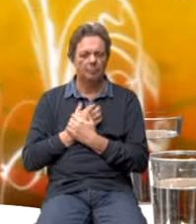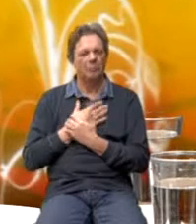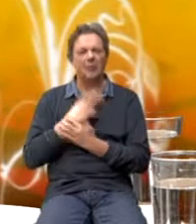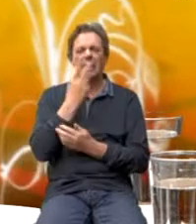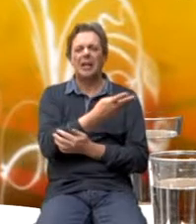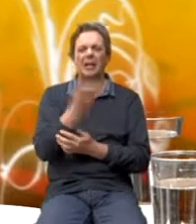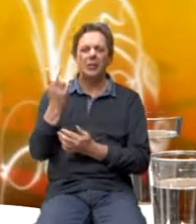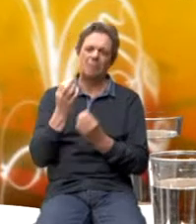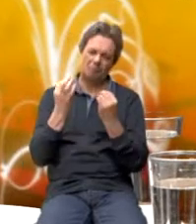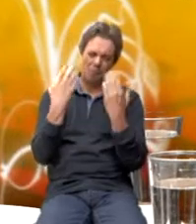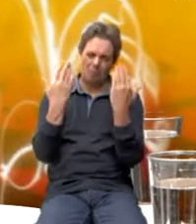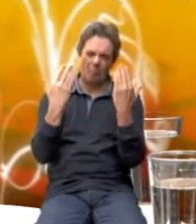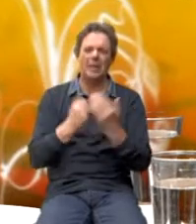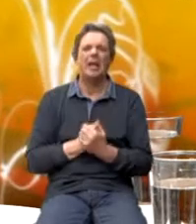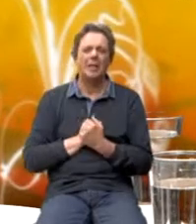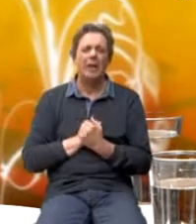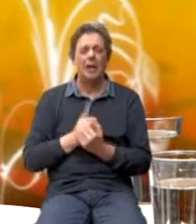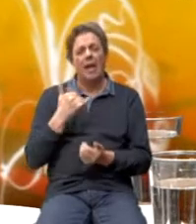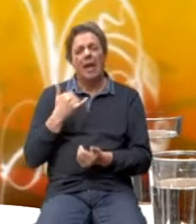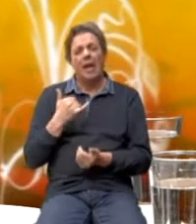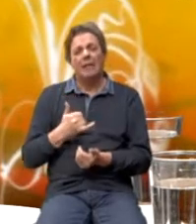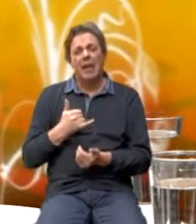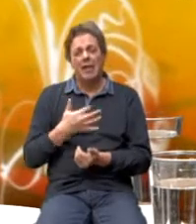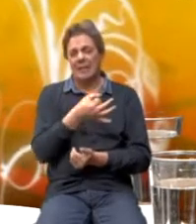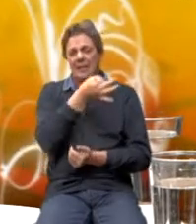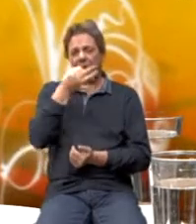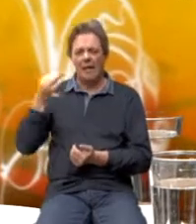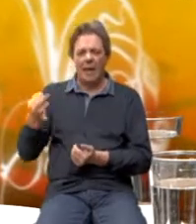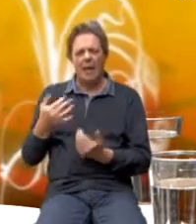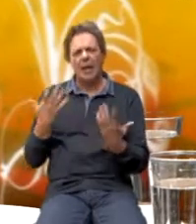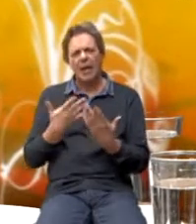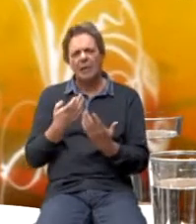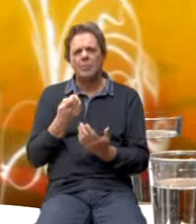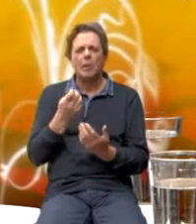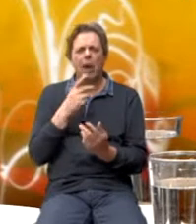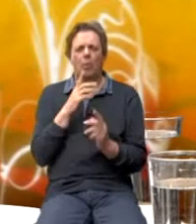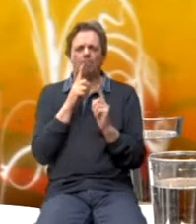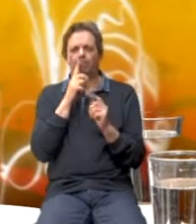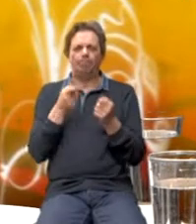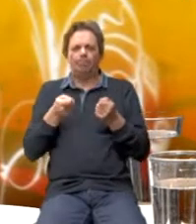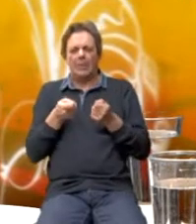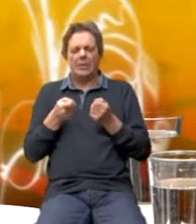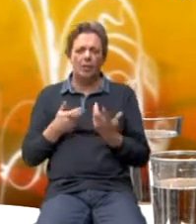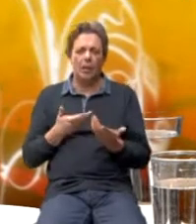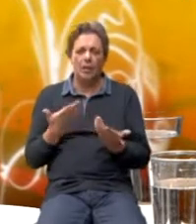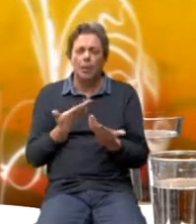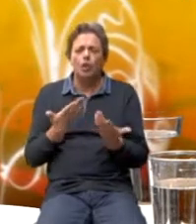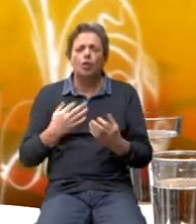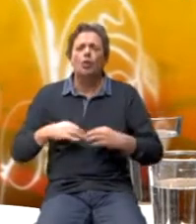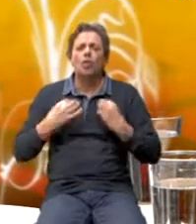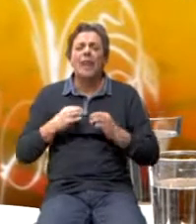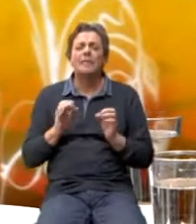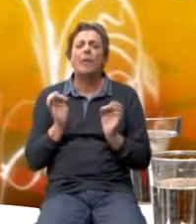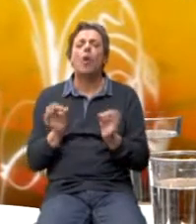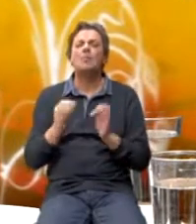Poštovani gledatelji, dobar dan. Danas je dan kad smo se malo svi stišali. Što je to zdravstveno ispravna